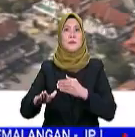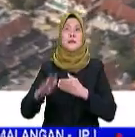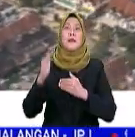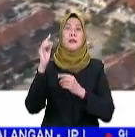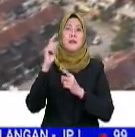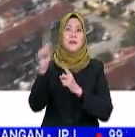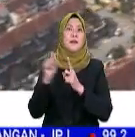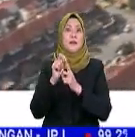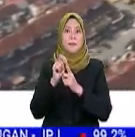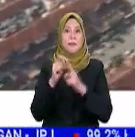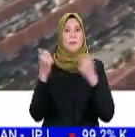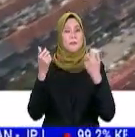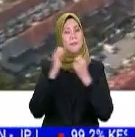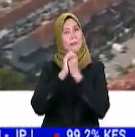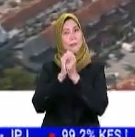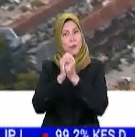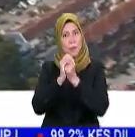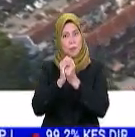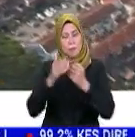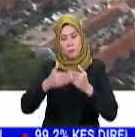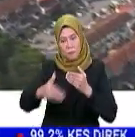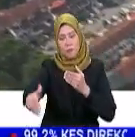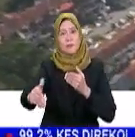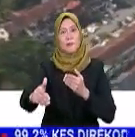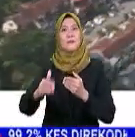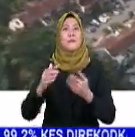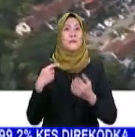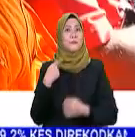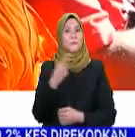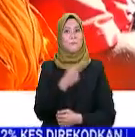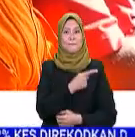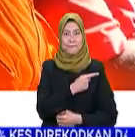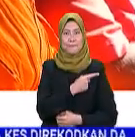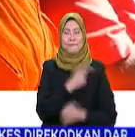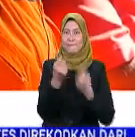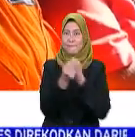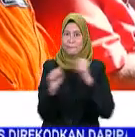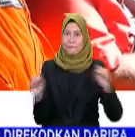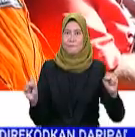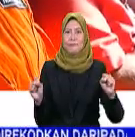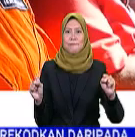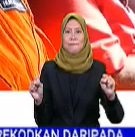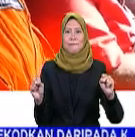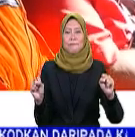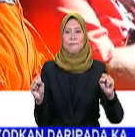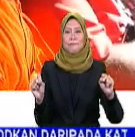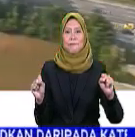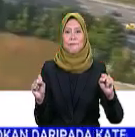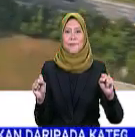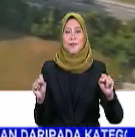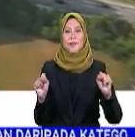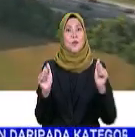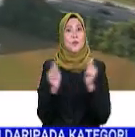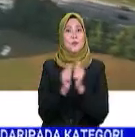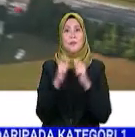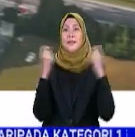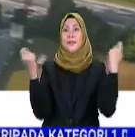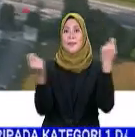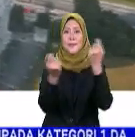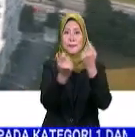tempoh ternyata reply Anda tersebut kita telah habis studio dengannya kekuatan